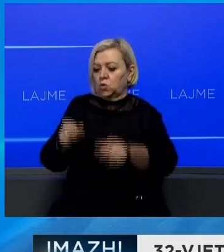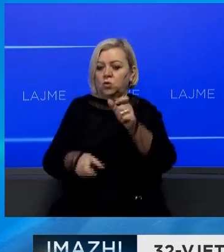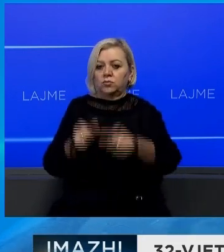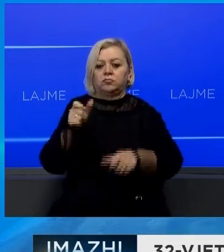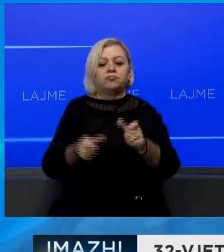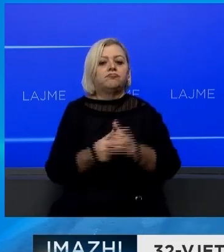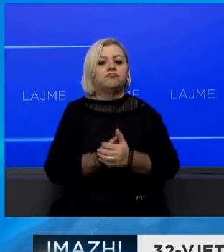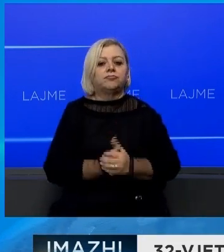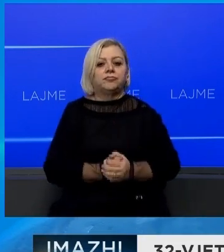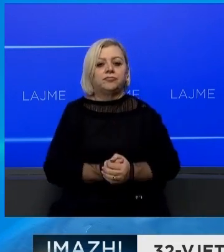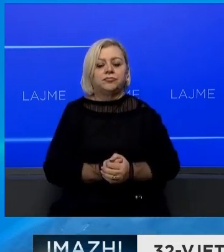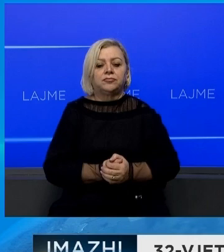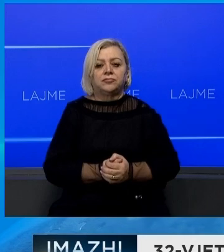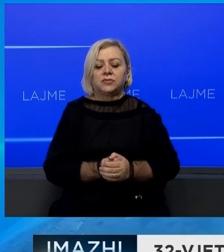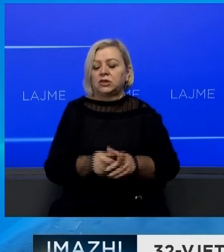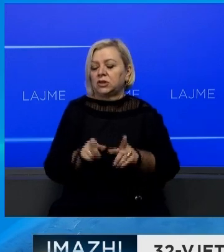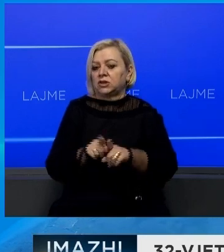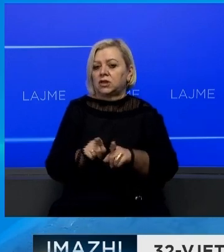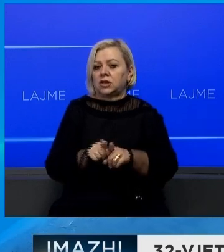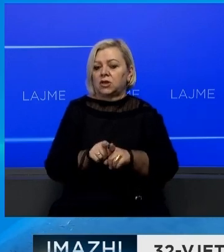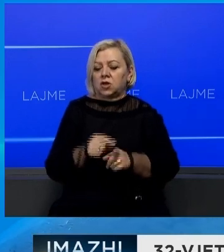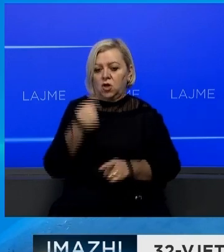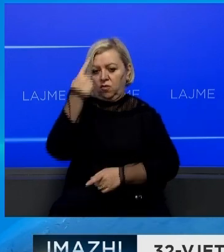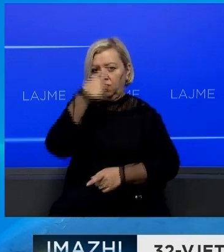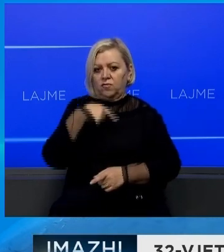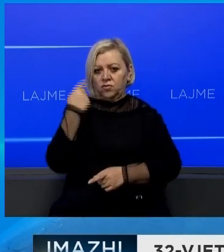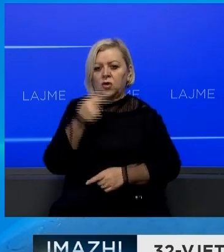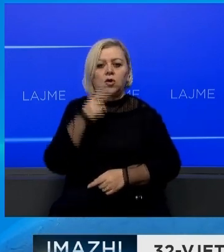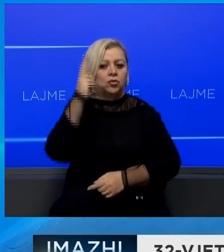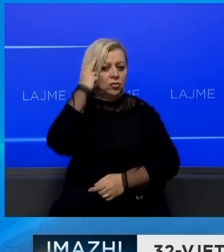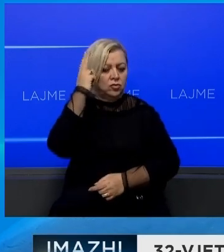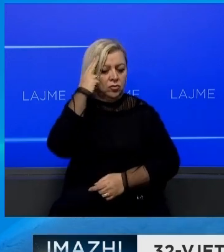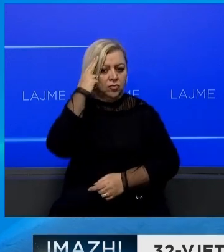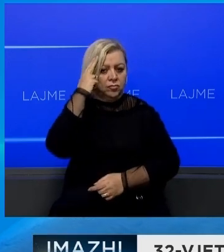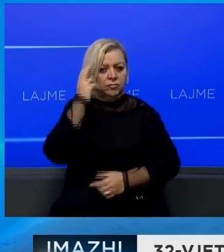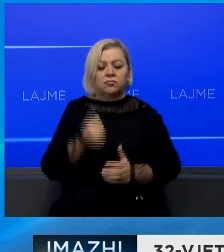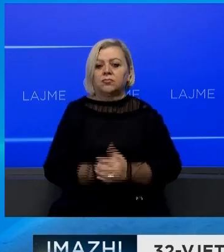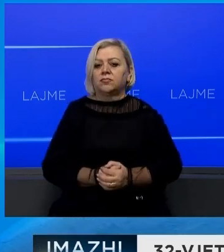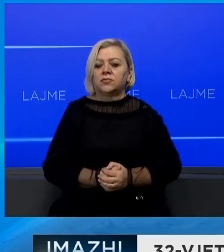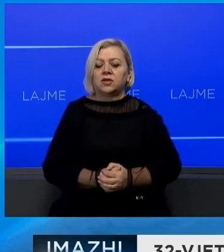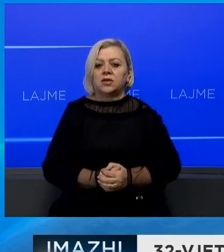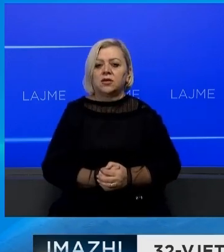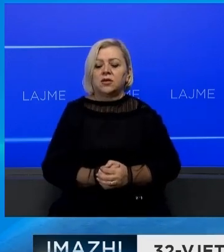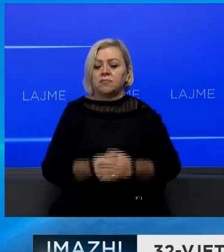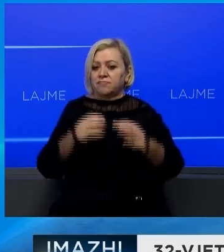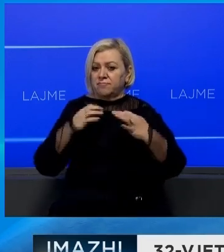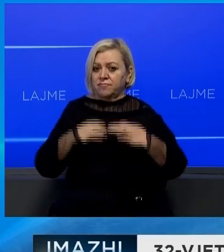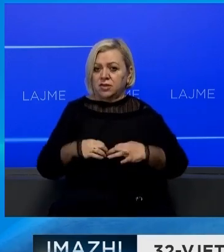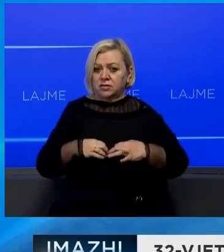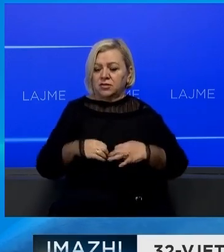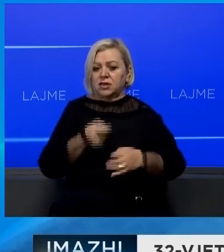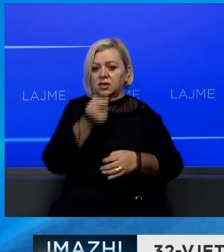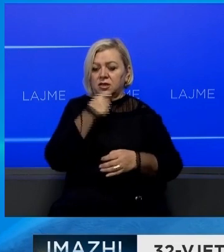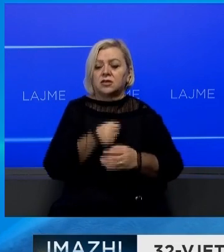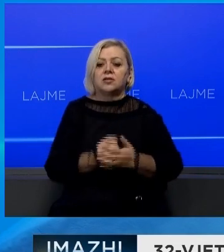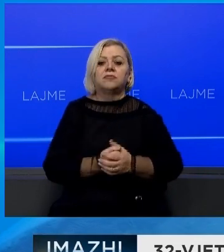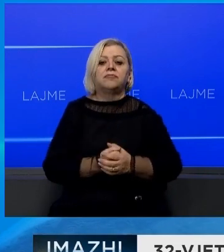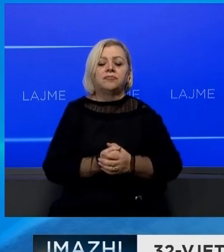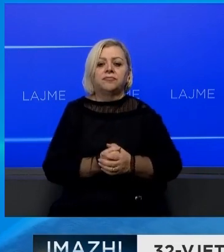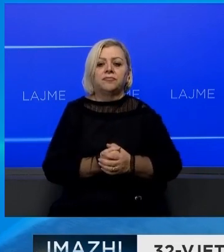të kohës, cilët në krye me atin tonë themeltar të shtetit Kosovës, të vetë lidhjes demokratike të Kosovës,